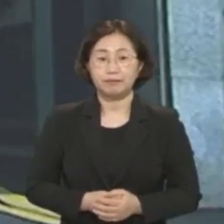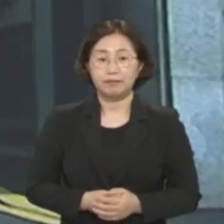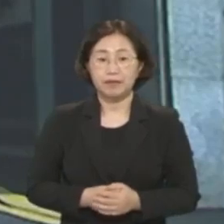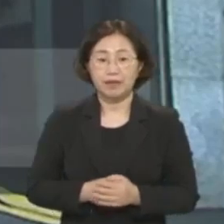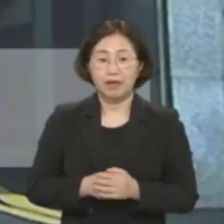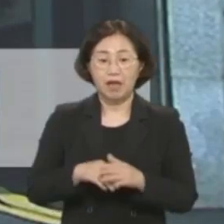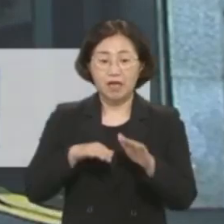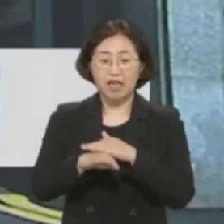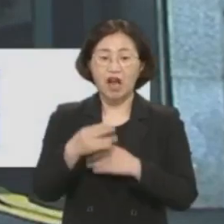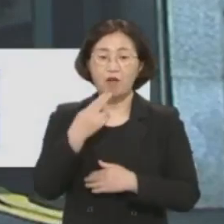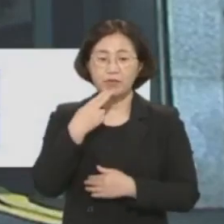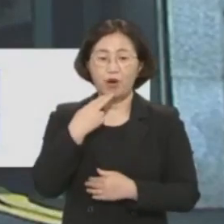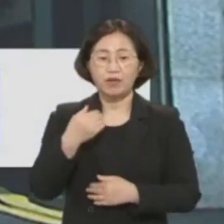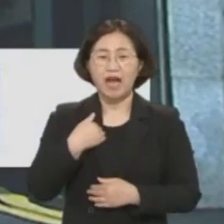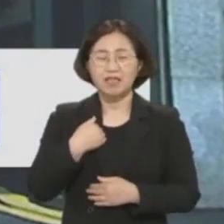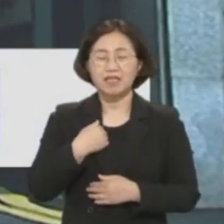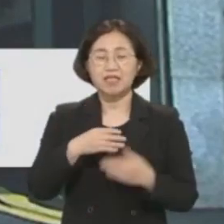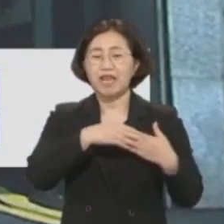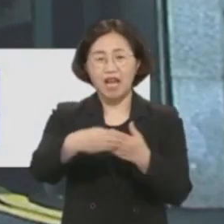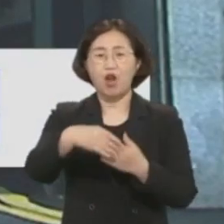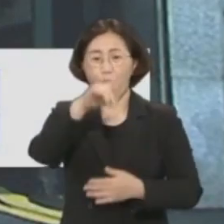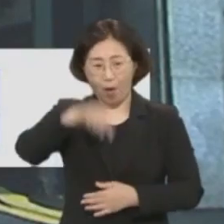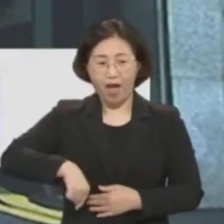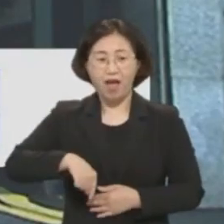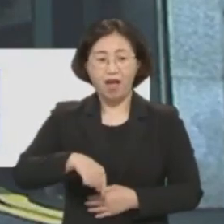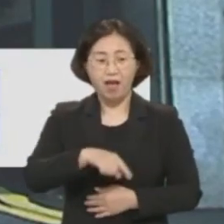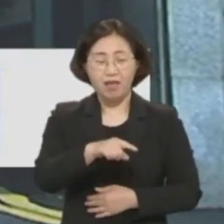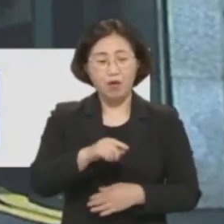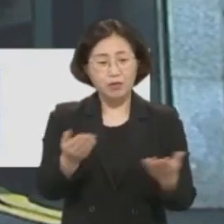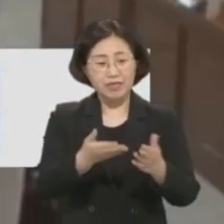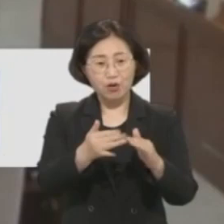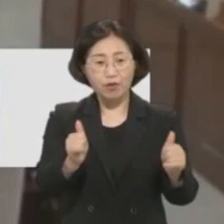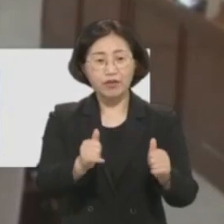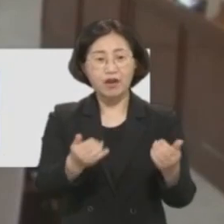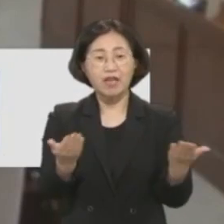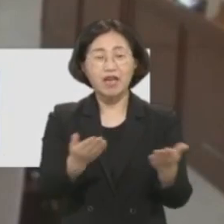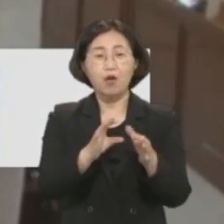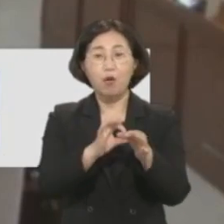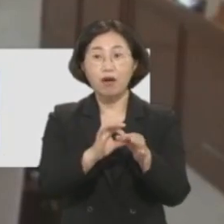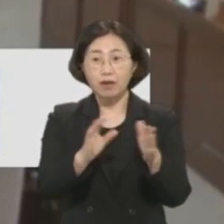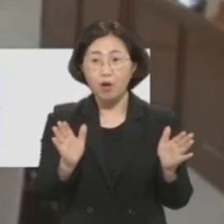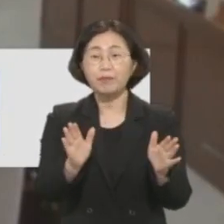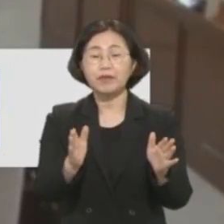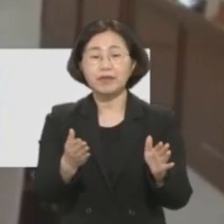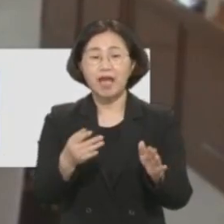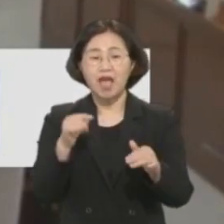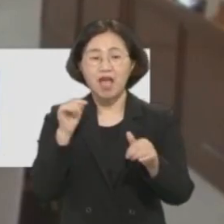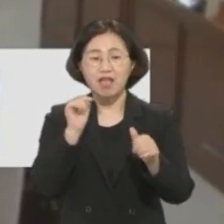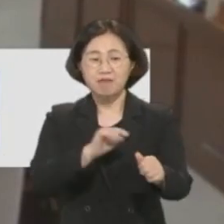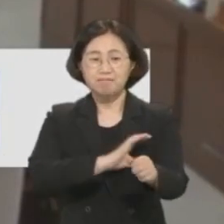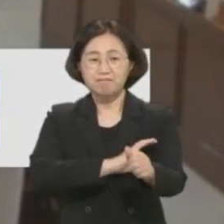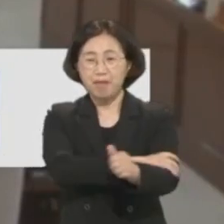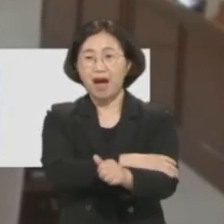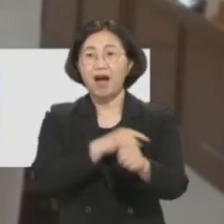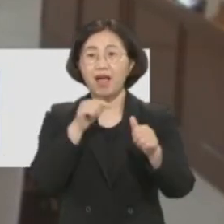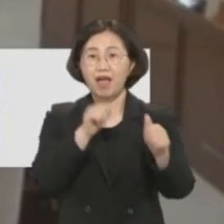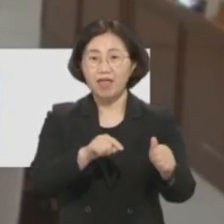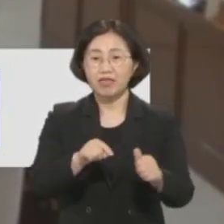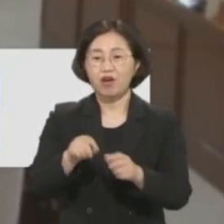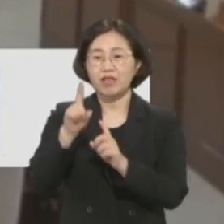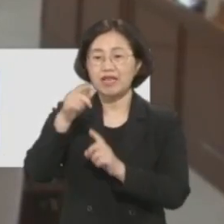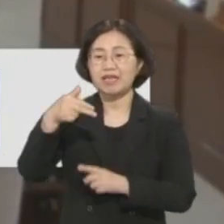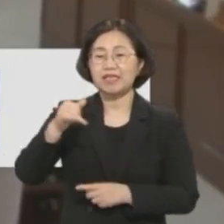차가 없다며 자신을 데리러 오라고 하는 등 직원들에게 의정 활동과 무관한 갑질을 했다는 논란에 휩싸인 이지혜의